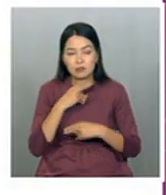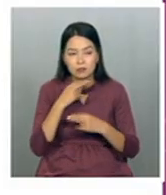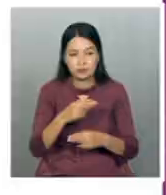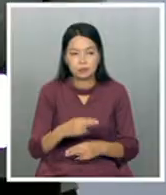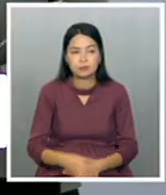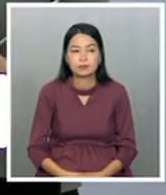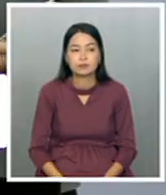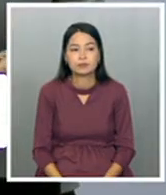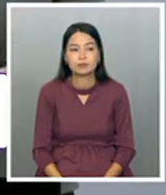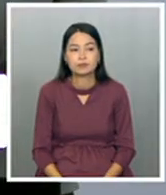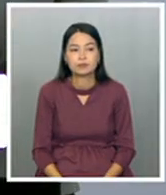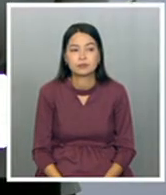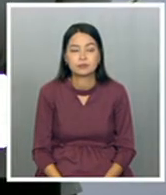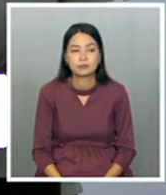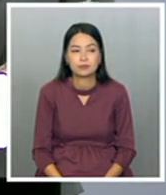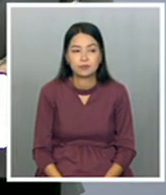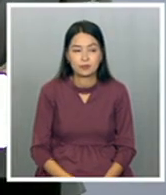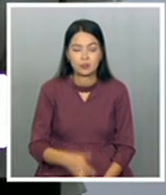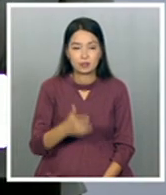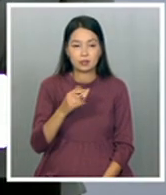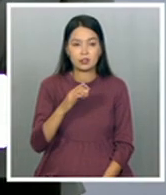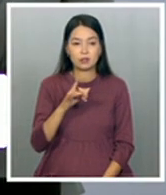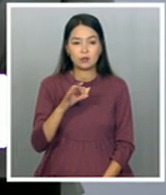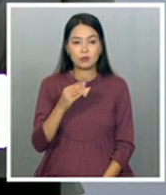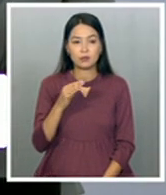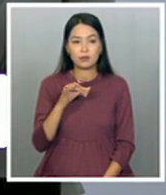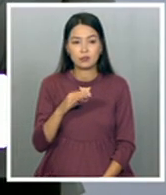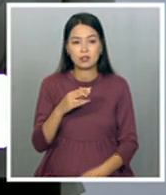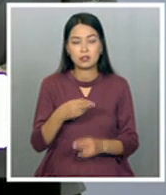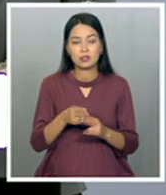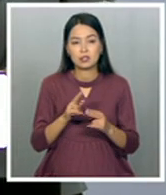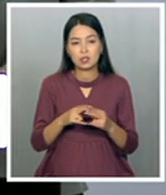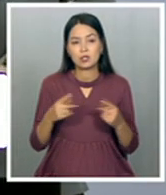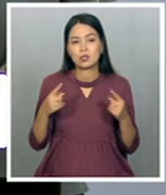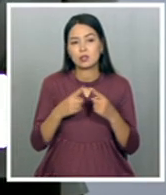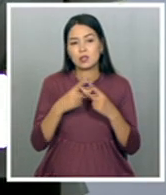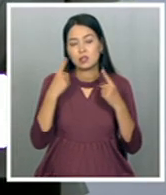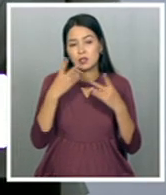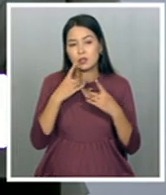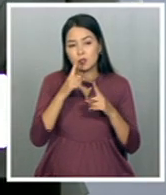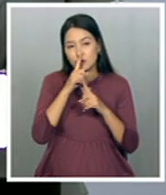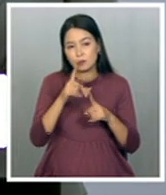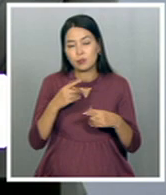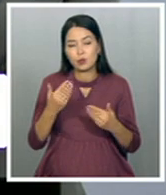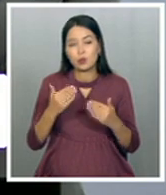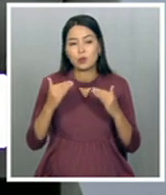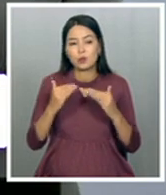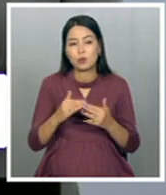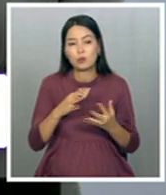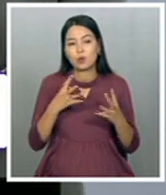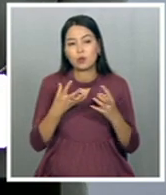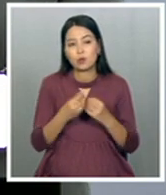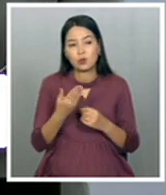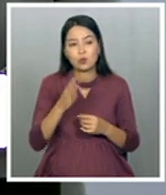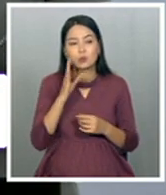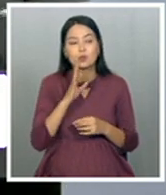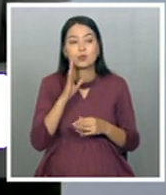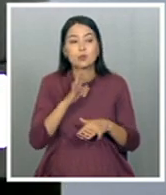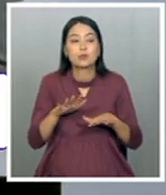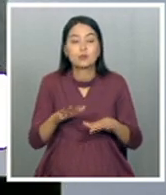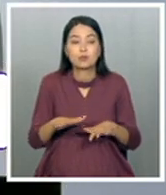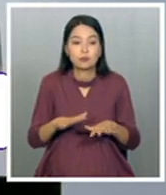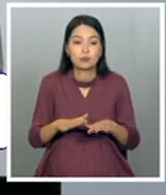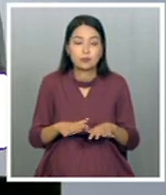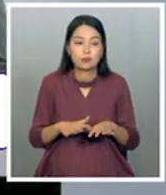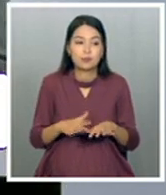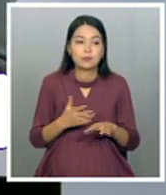өтейік. Гидрофиттер. Гидрофиттердің басты ерекшелігі олардың төменгі бөлігі суда орналасады. Мысалы,